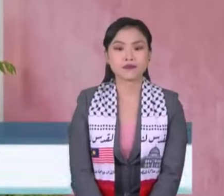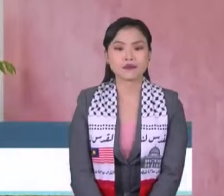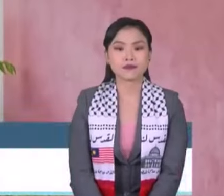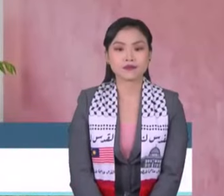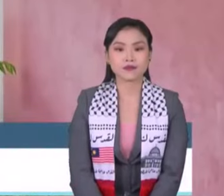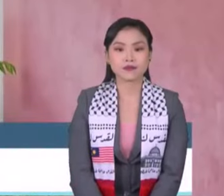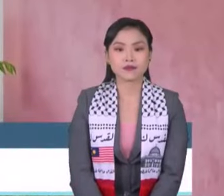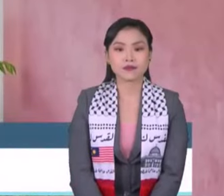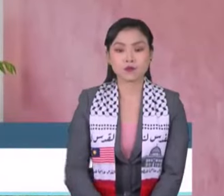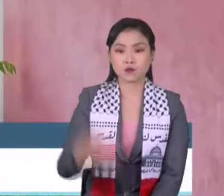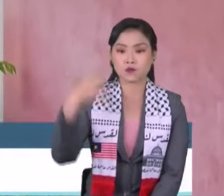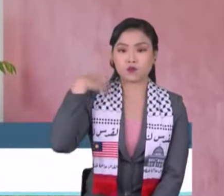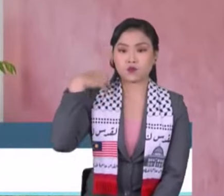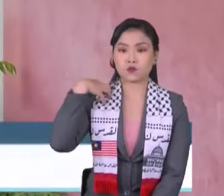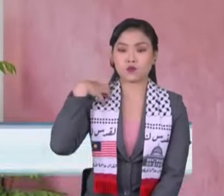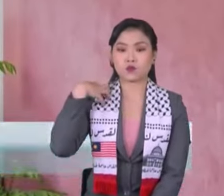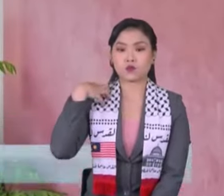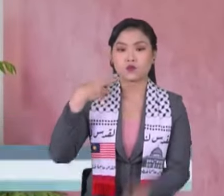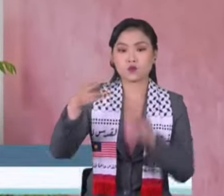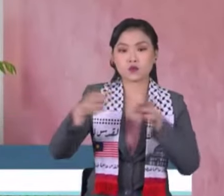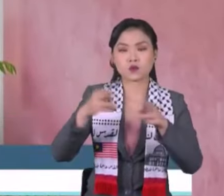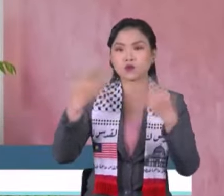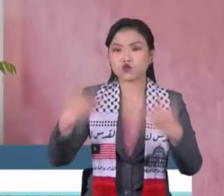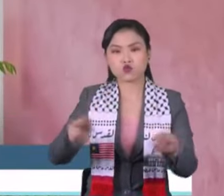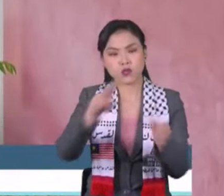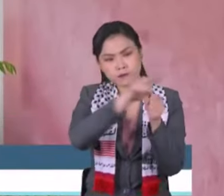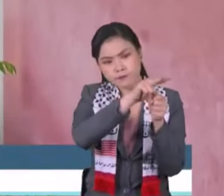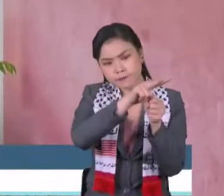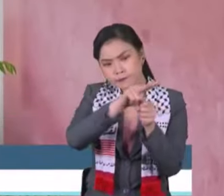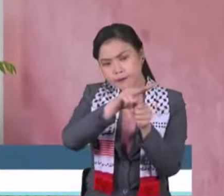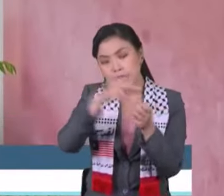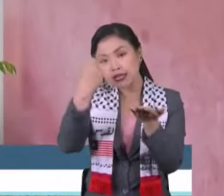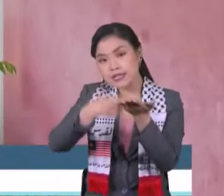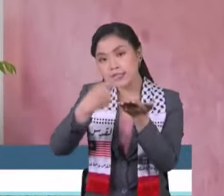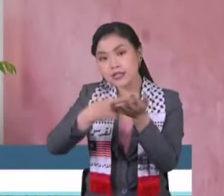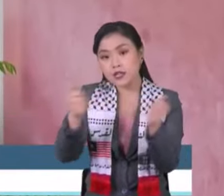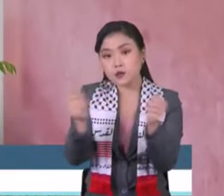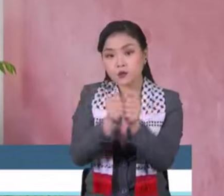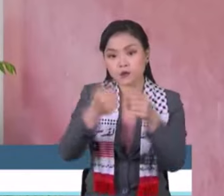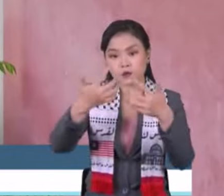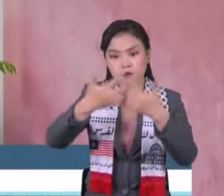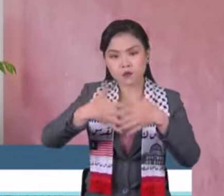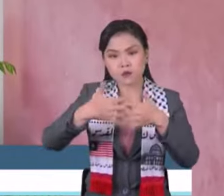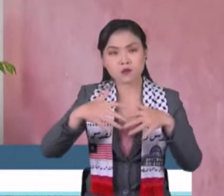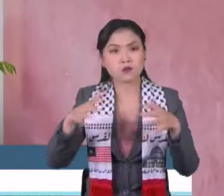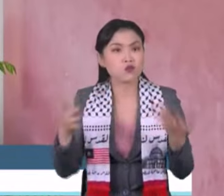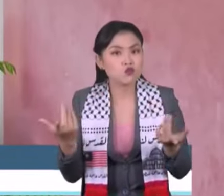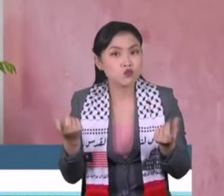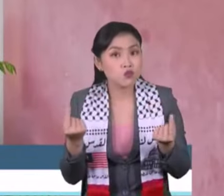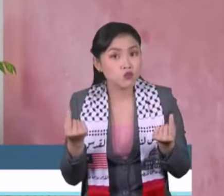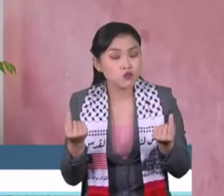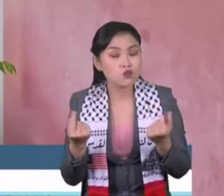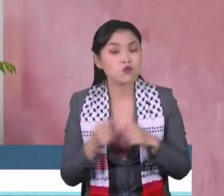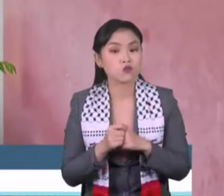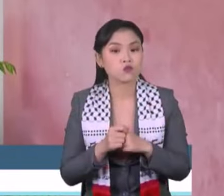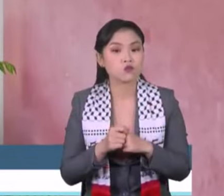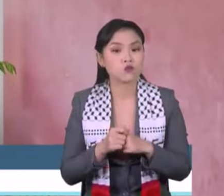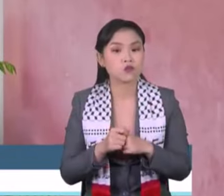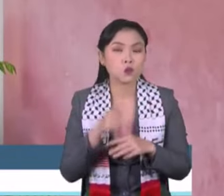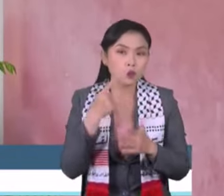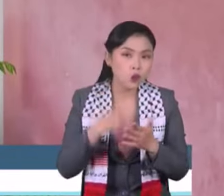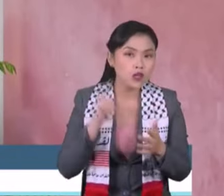Ya, pengurusan dah memantau dengan kontraktor macam mana apa yang perlu dibuat sama teknisyen, apa yang